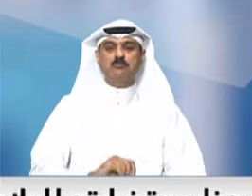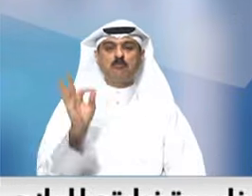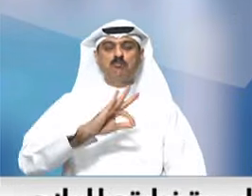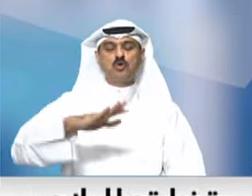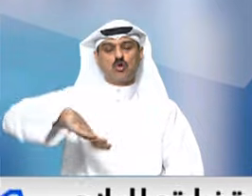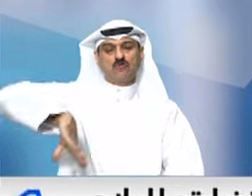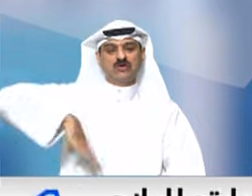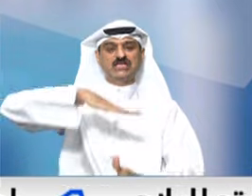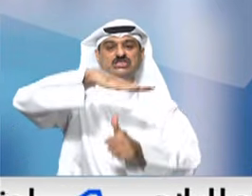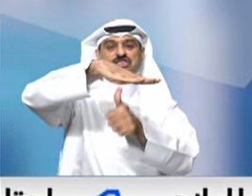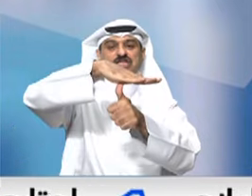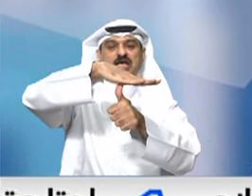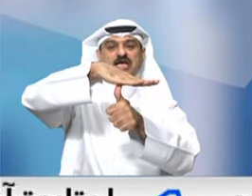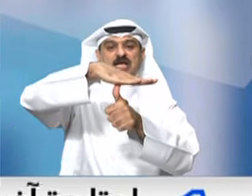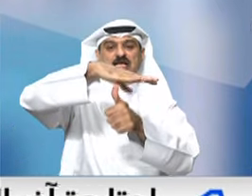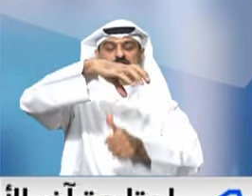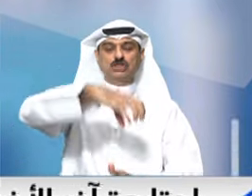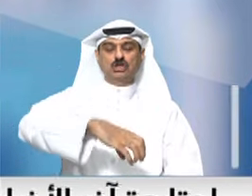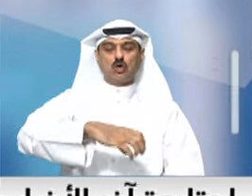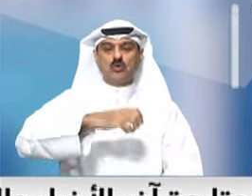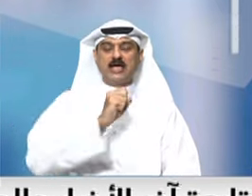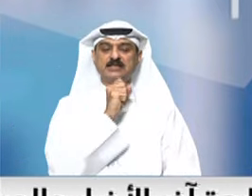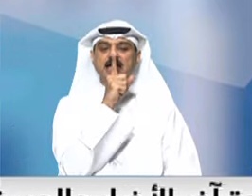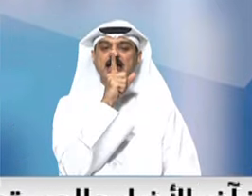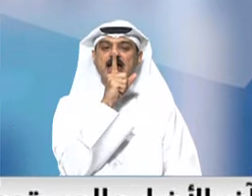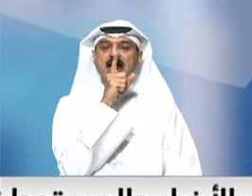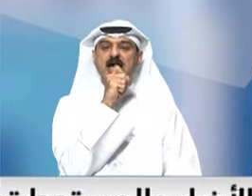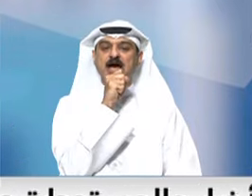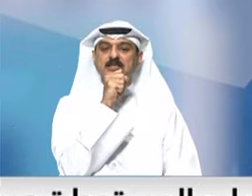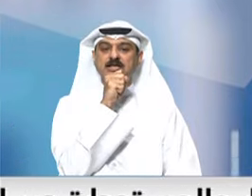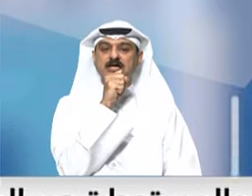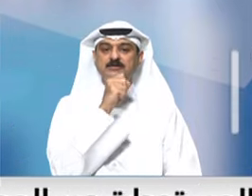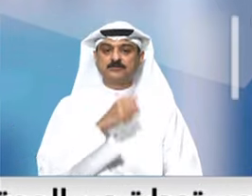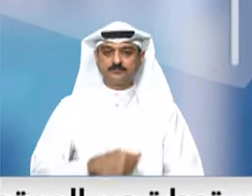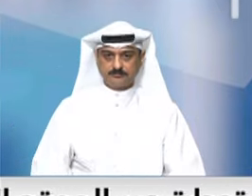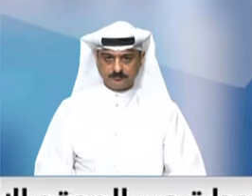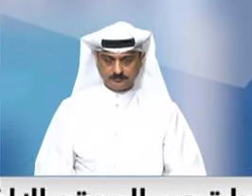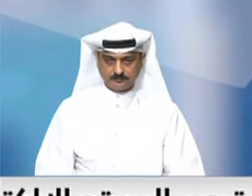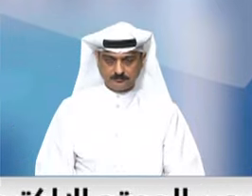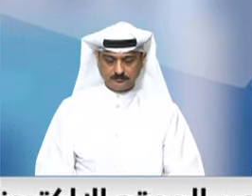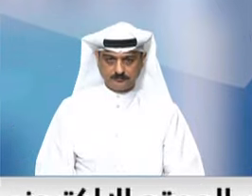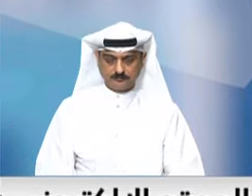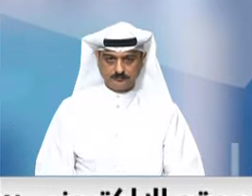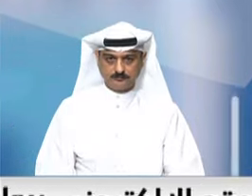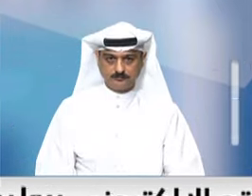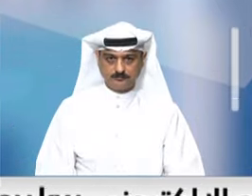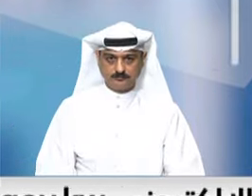السمو الشيخ تميم بن حمد ال ثاني امير دوله قطر الشقيقه